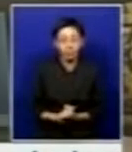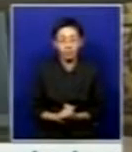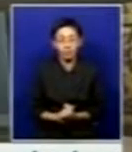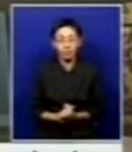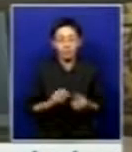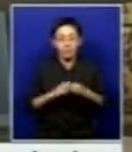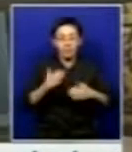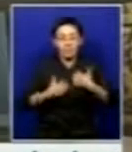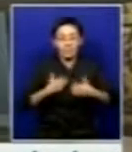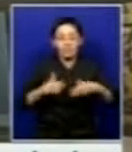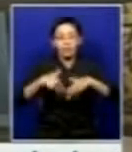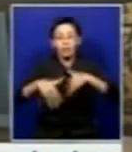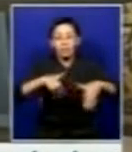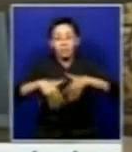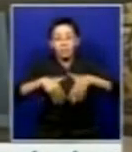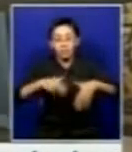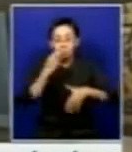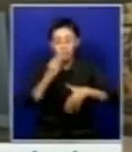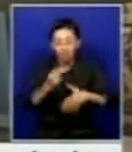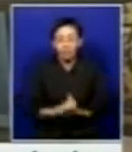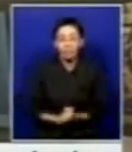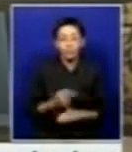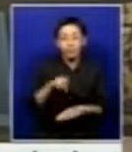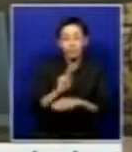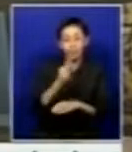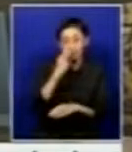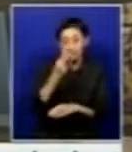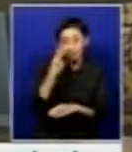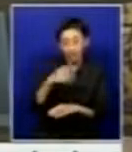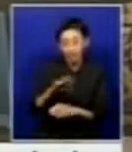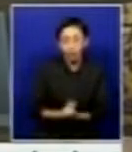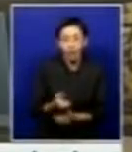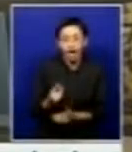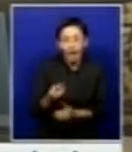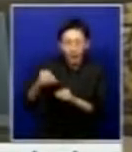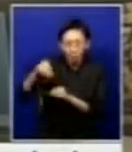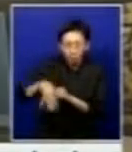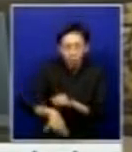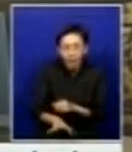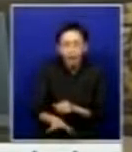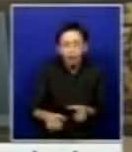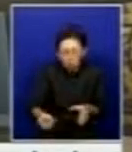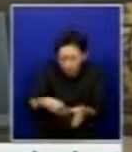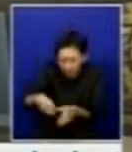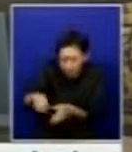ทุกข์ยากของเขาท่านท่านเห็นไหมครับข้าวเปลือกร่วงเขาต้องกวาดต้องเก็บ